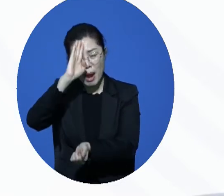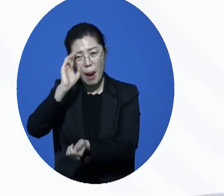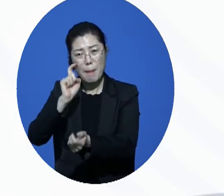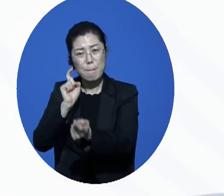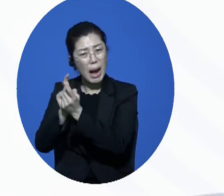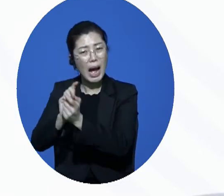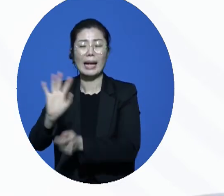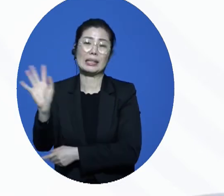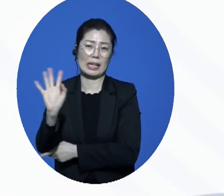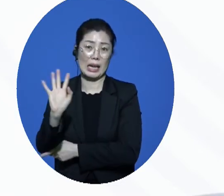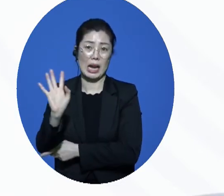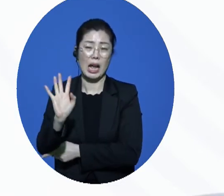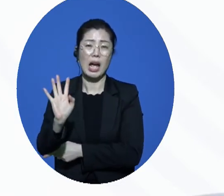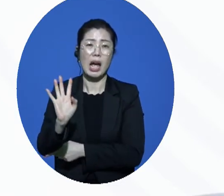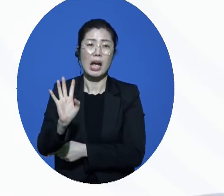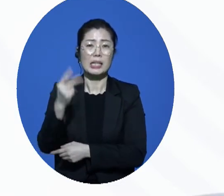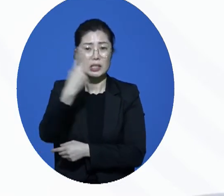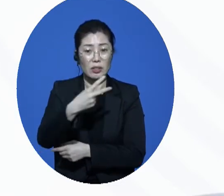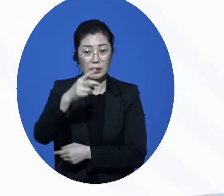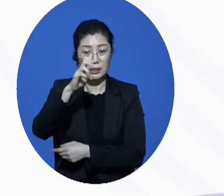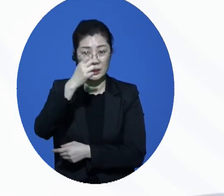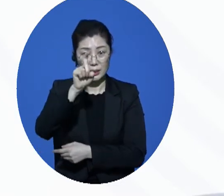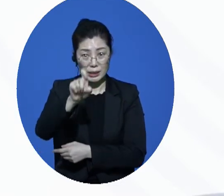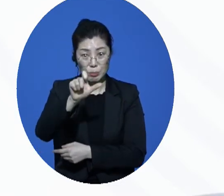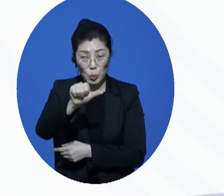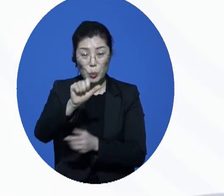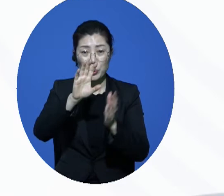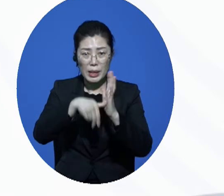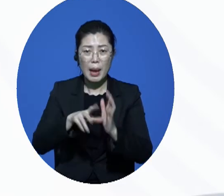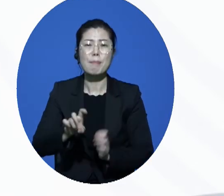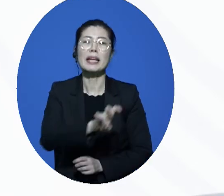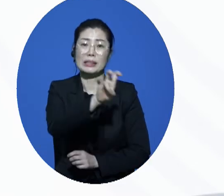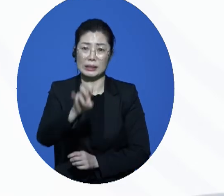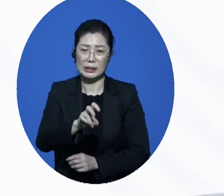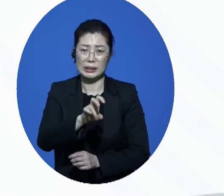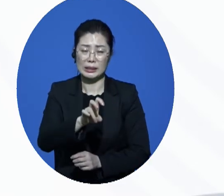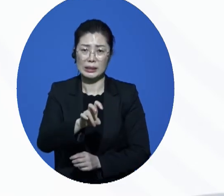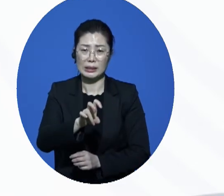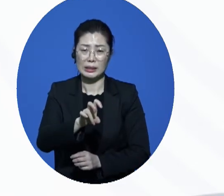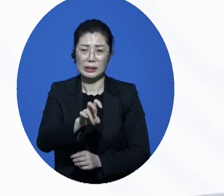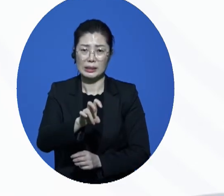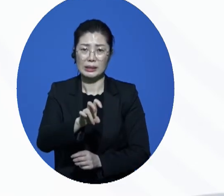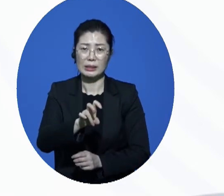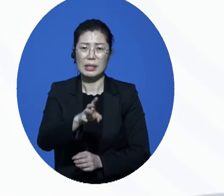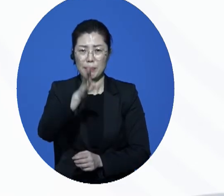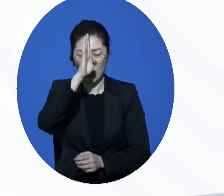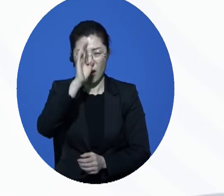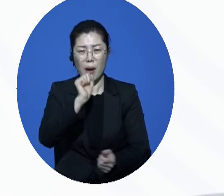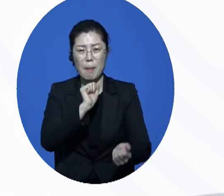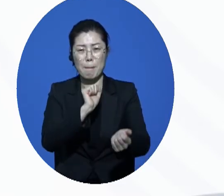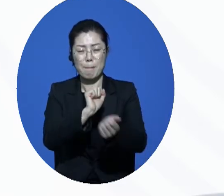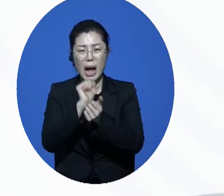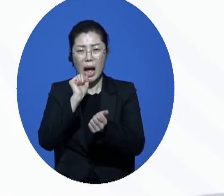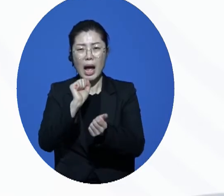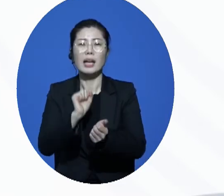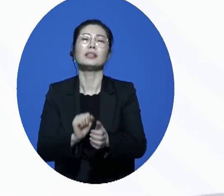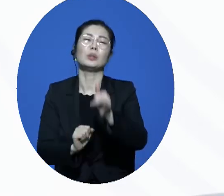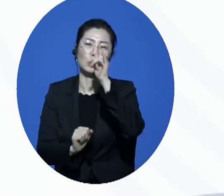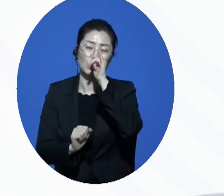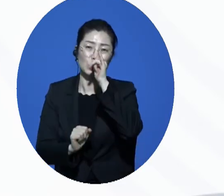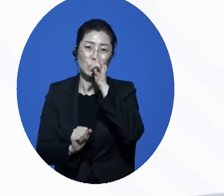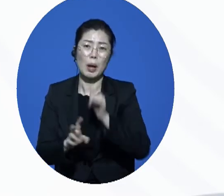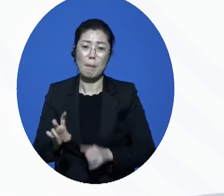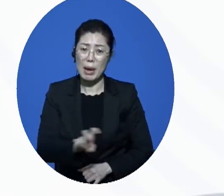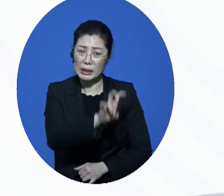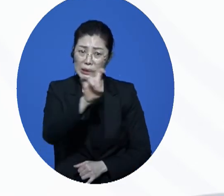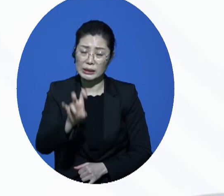기억하고 계시겠지만 2015년에 메르스라는 아주 생소한 감염병이 우리를 찾아왔었습니다. 이